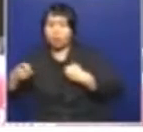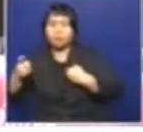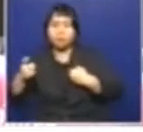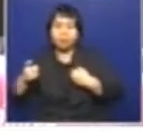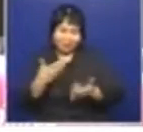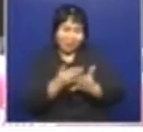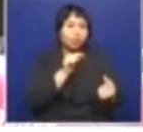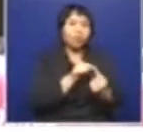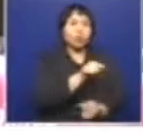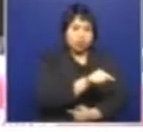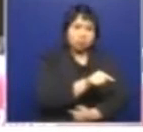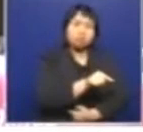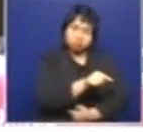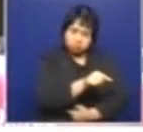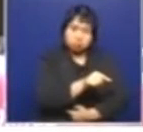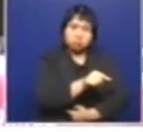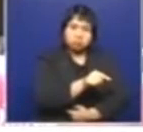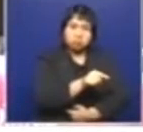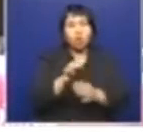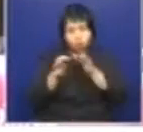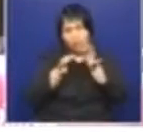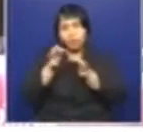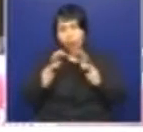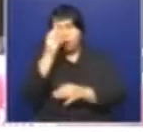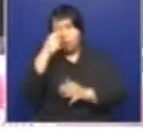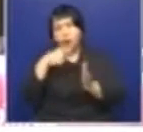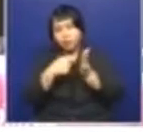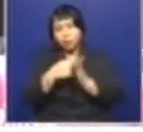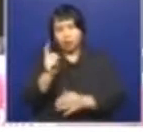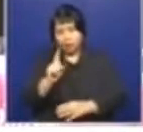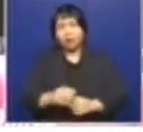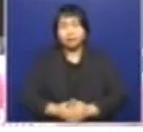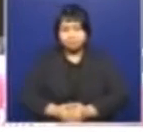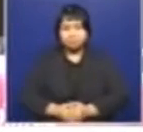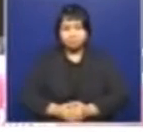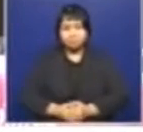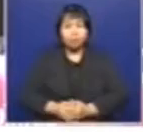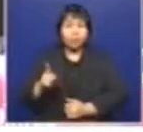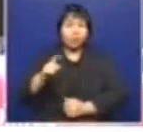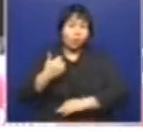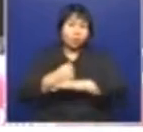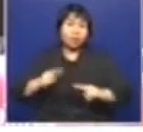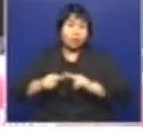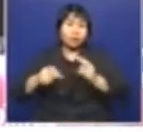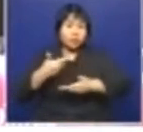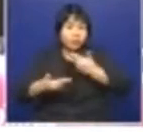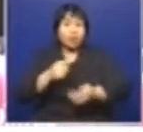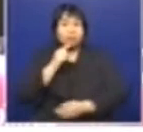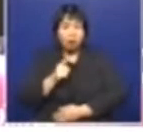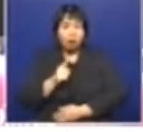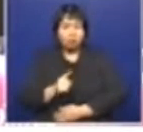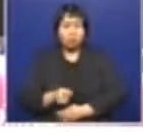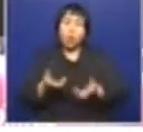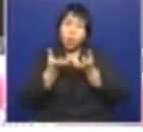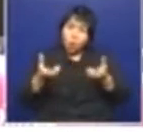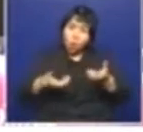นี่ต้องอธิบายอย่างนี้แล้วท่านดีพาณิชย์ท่านบอกว่าตัวเลขสินค้าเก